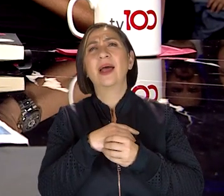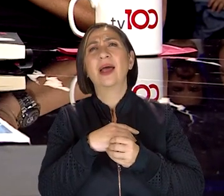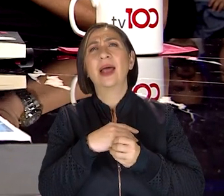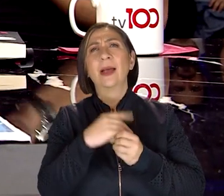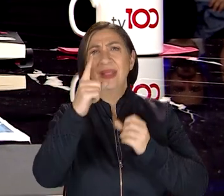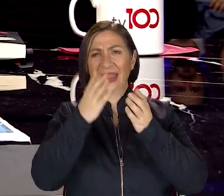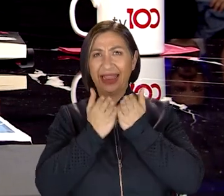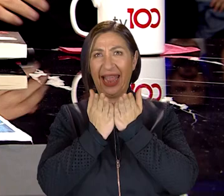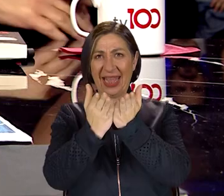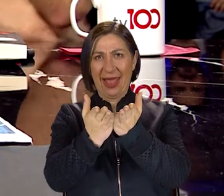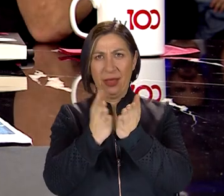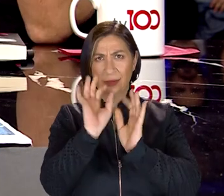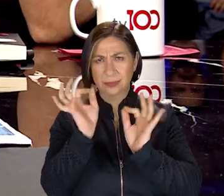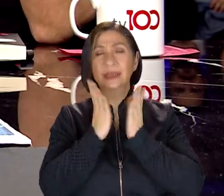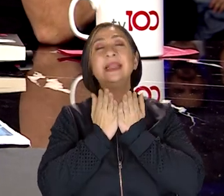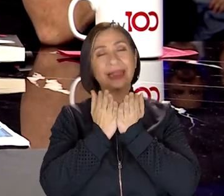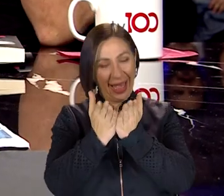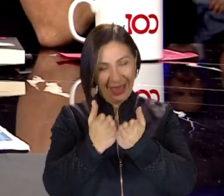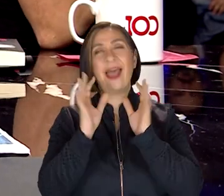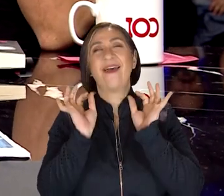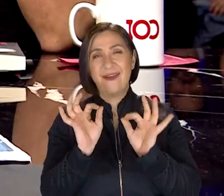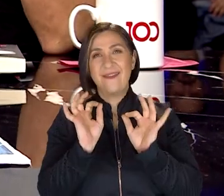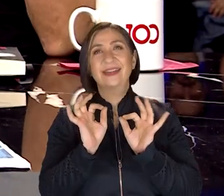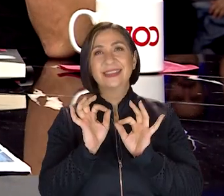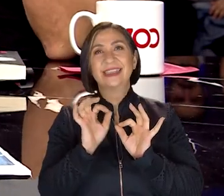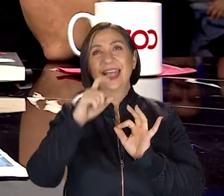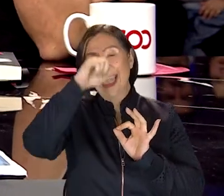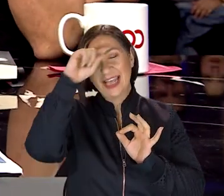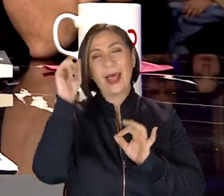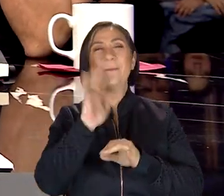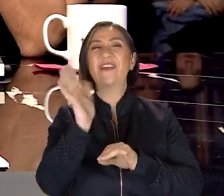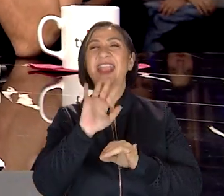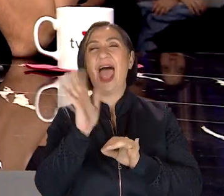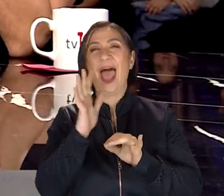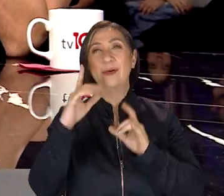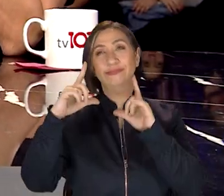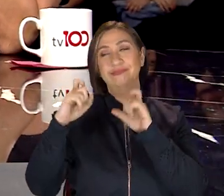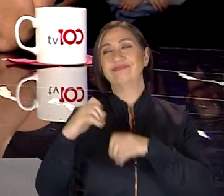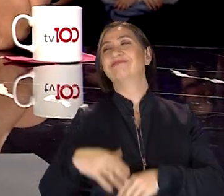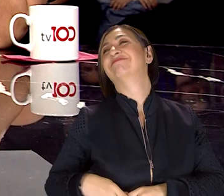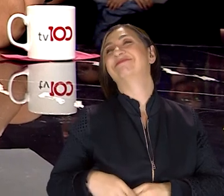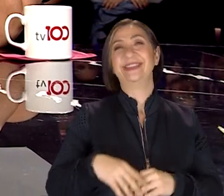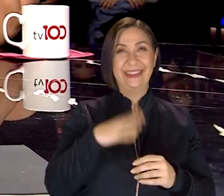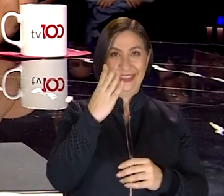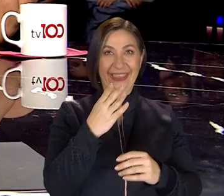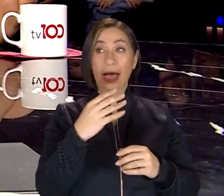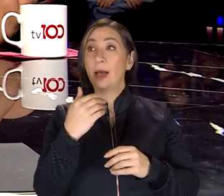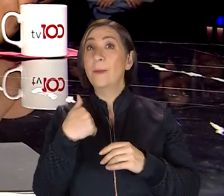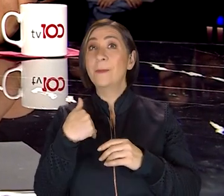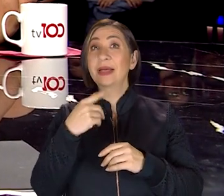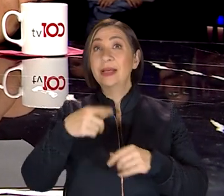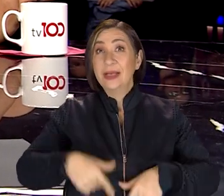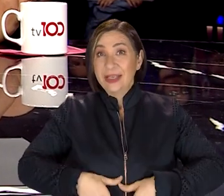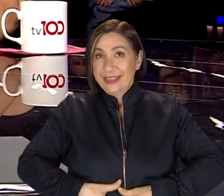şey mi? Tekne tabii. Ya orada bir teknedeyiz abi. Yaza veda pozuydu. Beni bir dakika yaza veda da beni